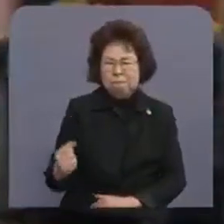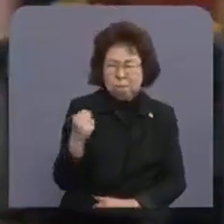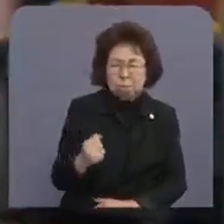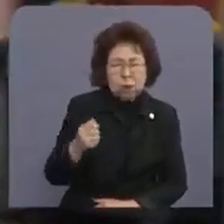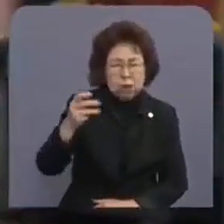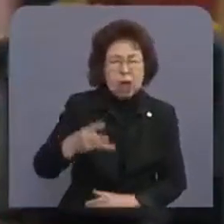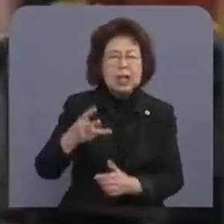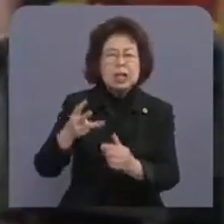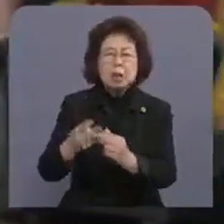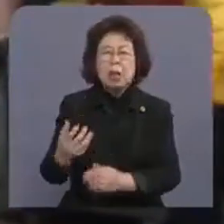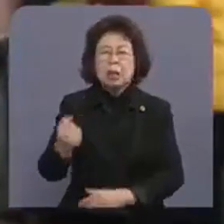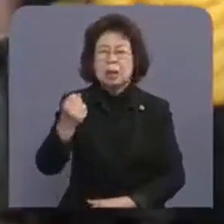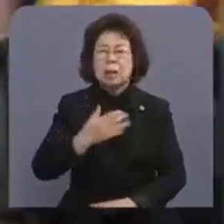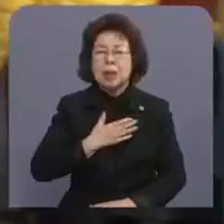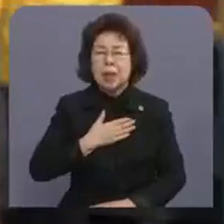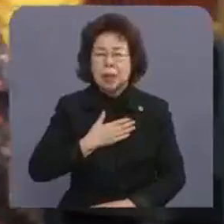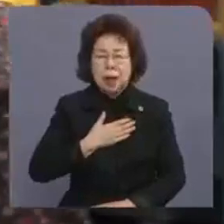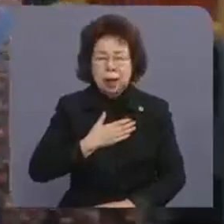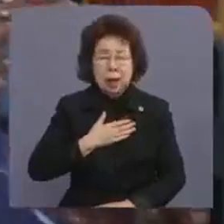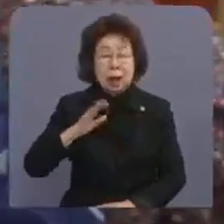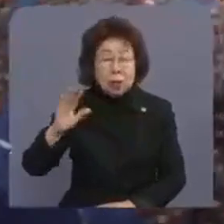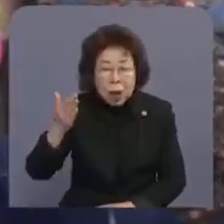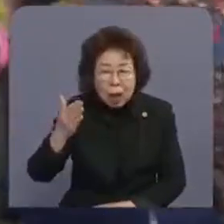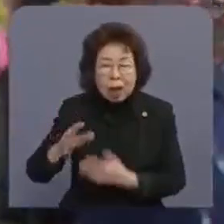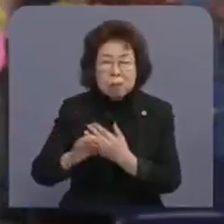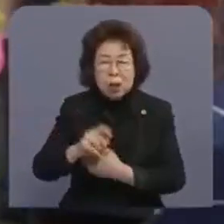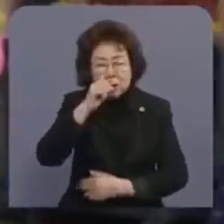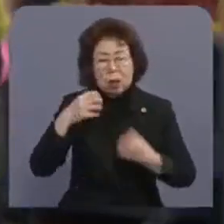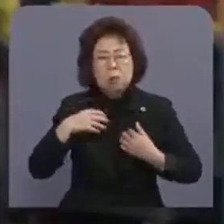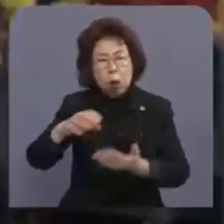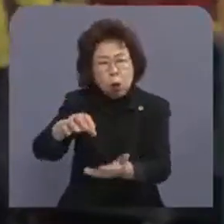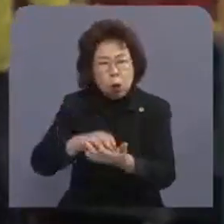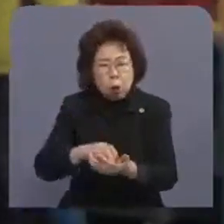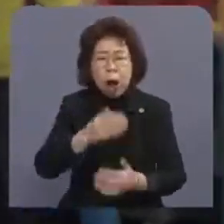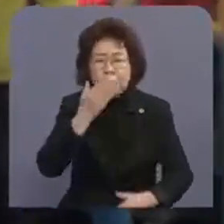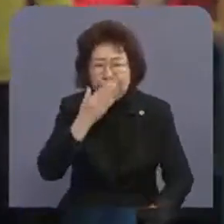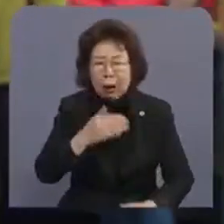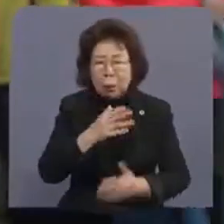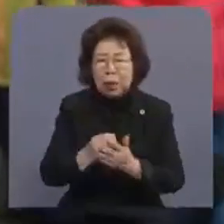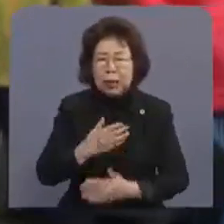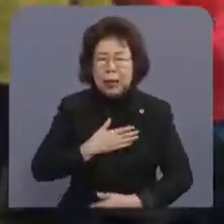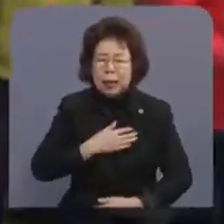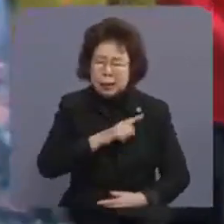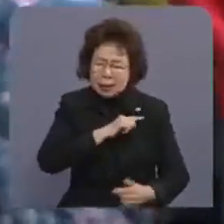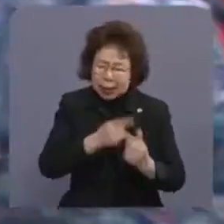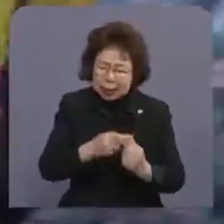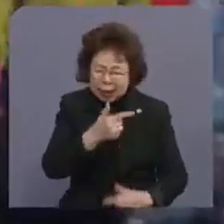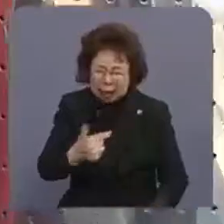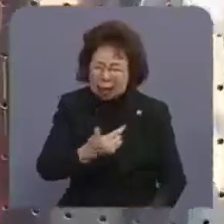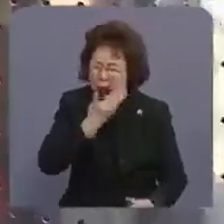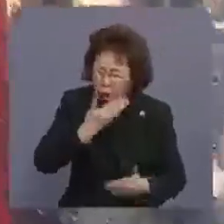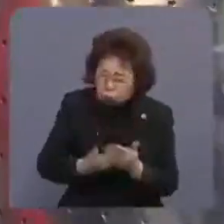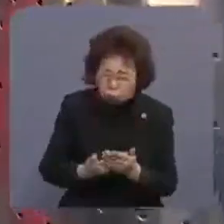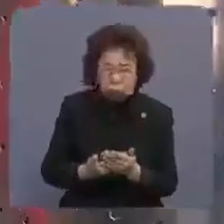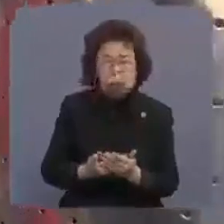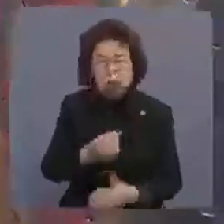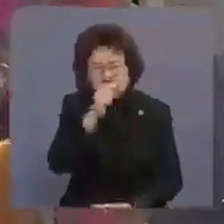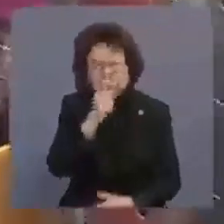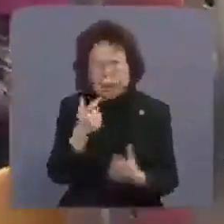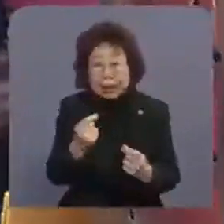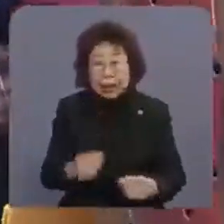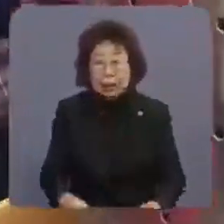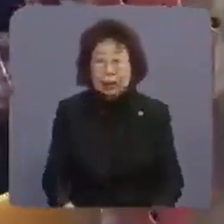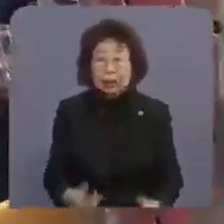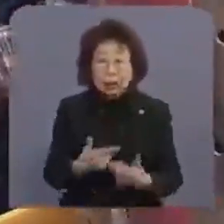삼선 국토위원장이 되어서 국비를 제대로 확보할 수 있습니다. 그것이 저희 가장 큰 장점입니다.